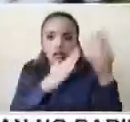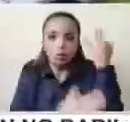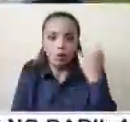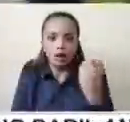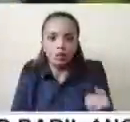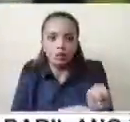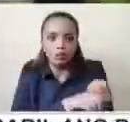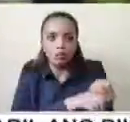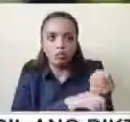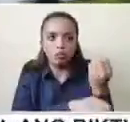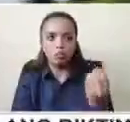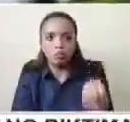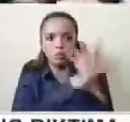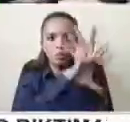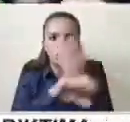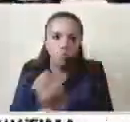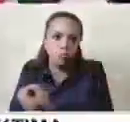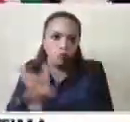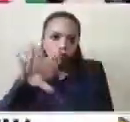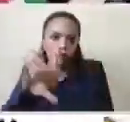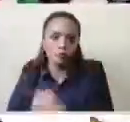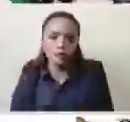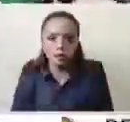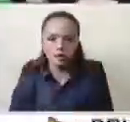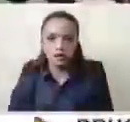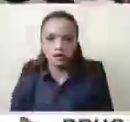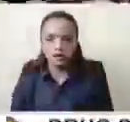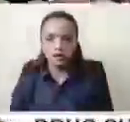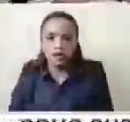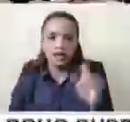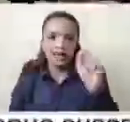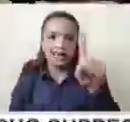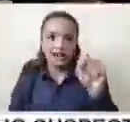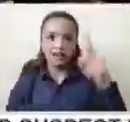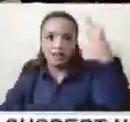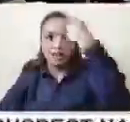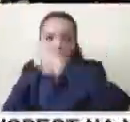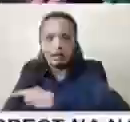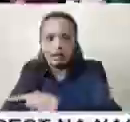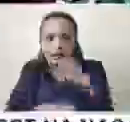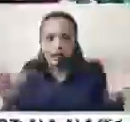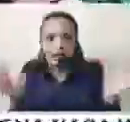Taong 2000 pa nang maupo sa pwesto si Syrian President Bashar Assad.